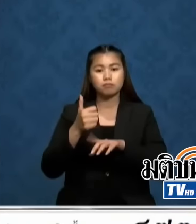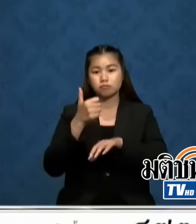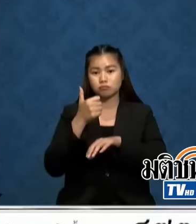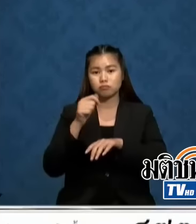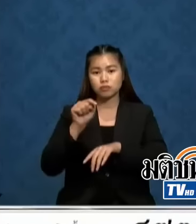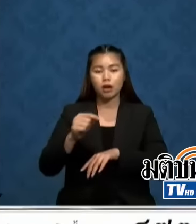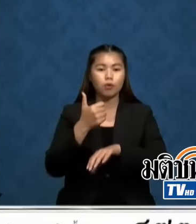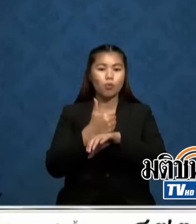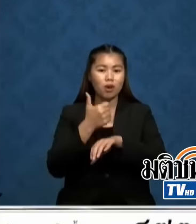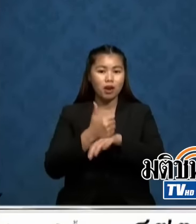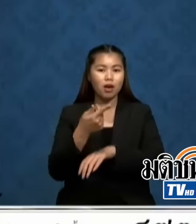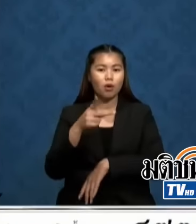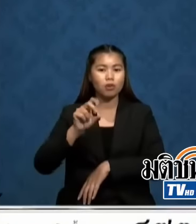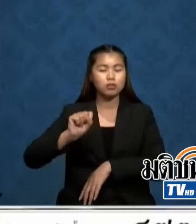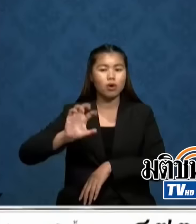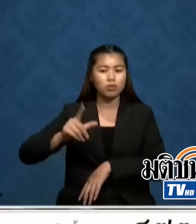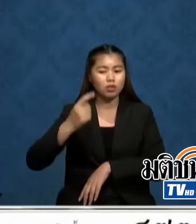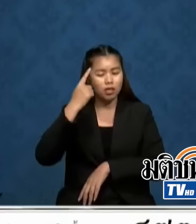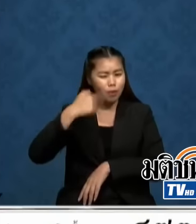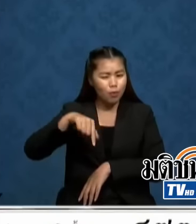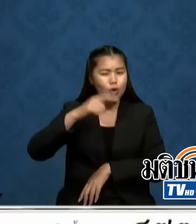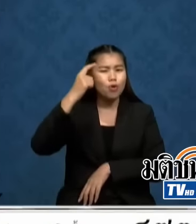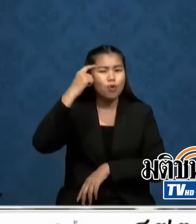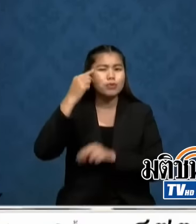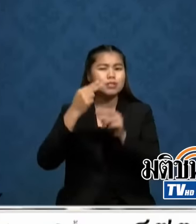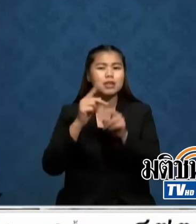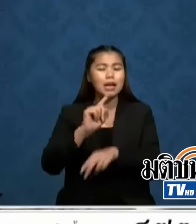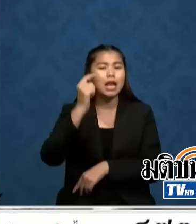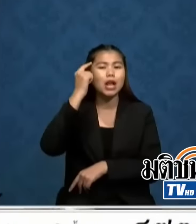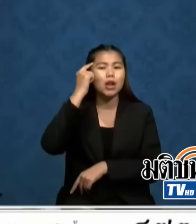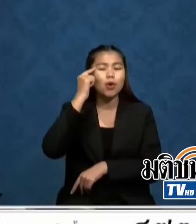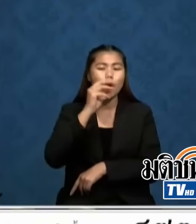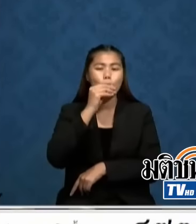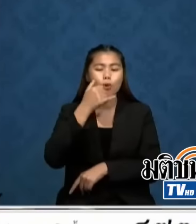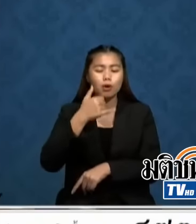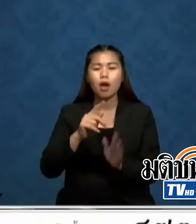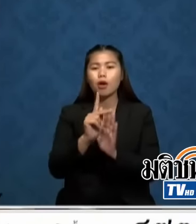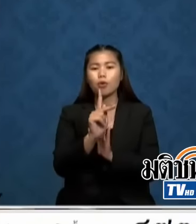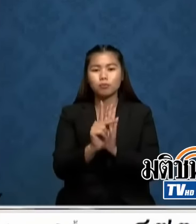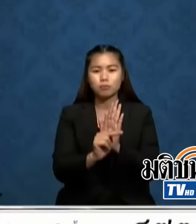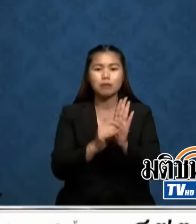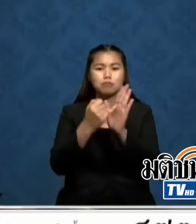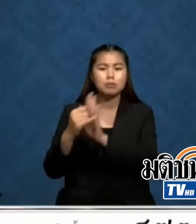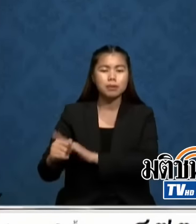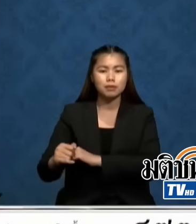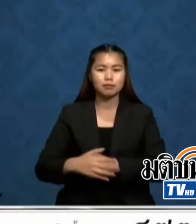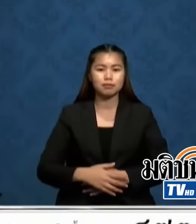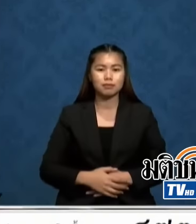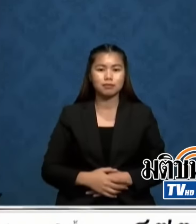หน้าคสชที่พวกเราก็รู้ว่าชื่ออะไรครับพูดพล่อยๆออกมาแป๊บเดียวก็เป็นกฎหมายแล้วครับประ